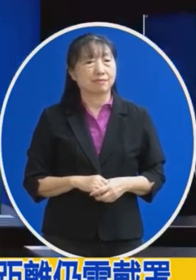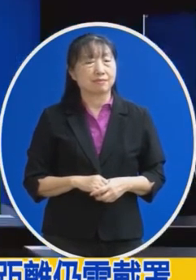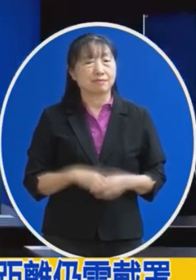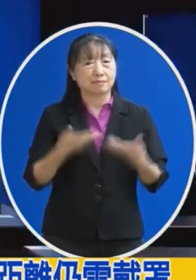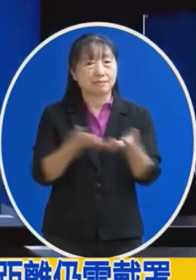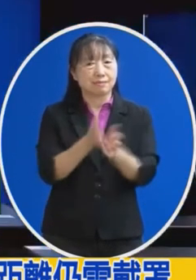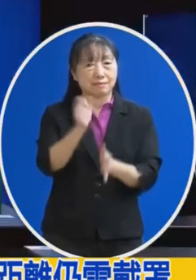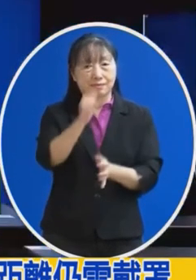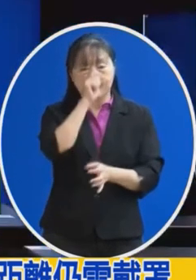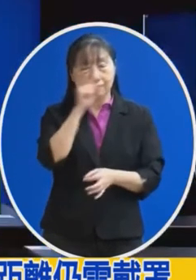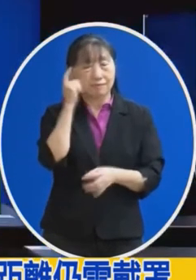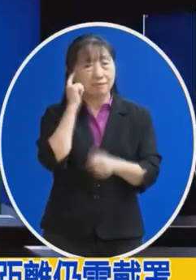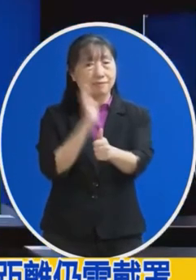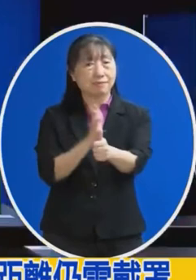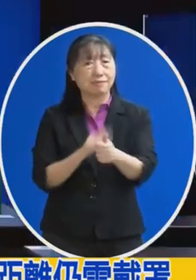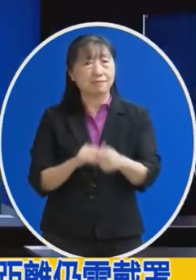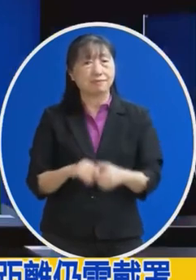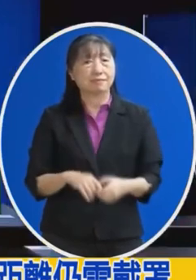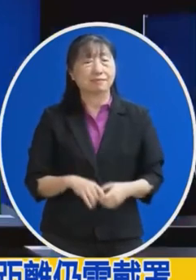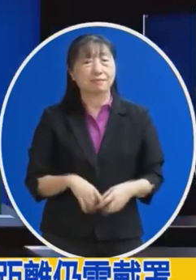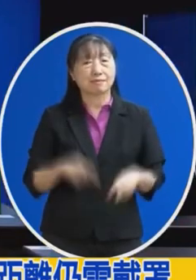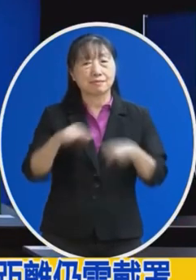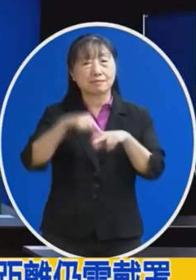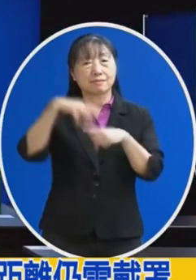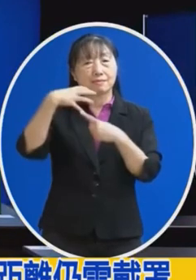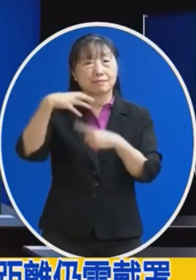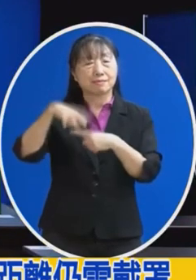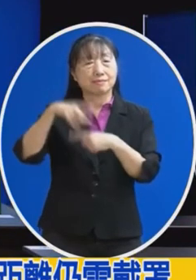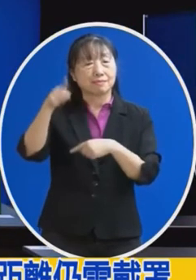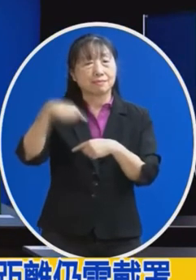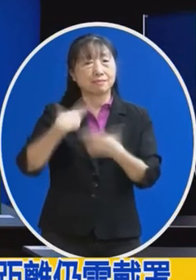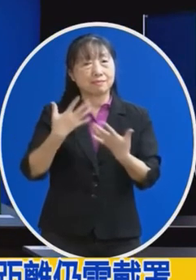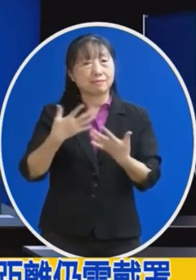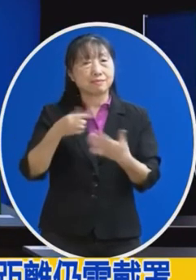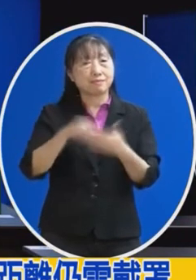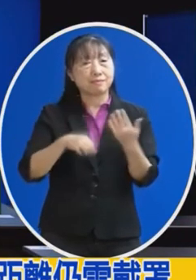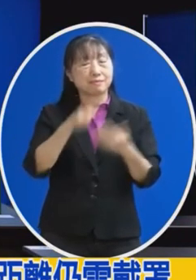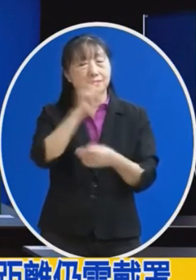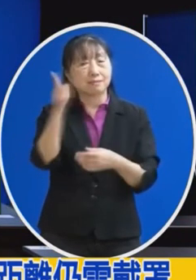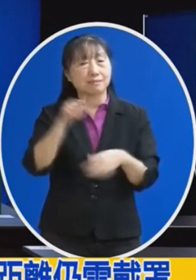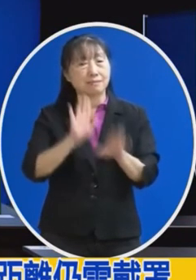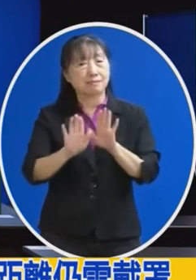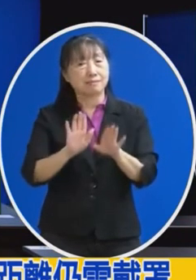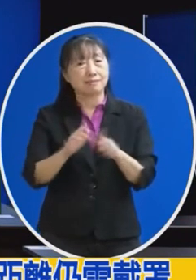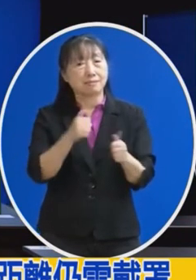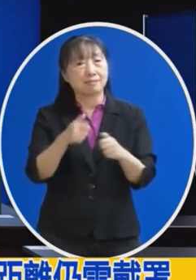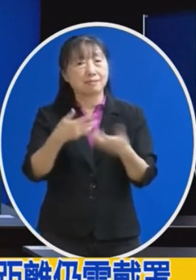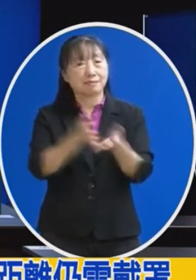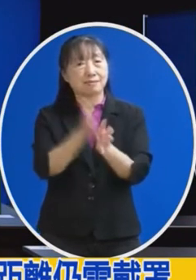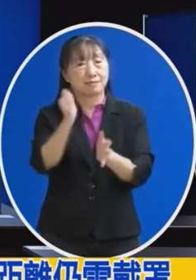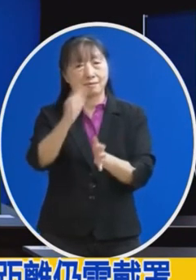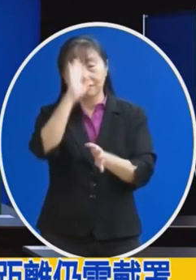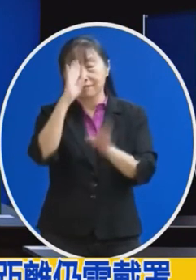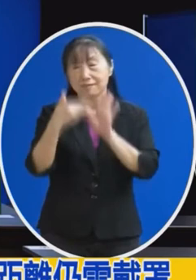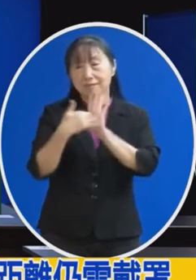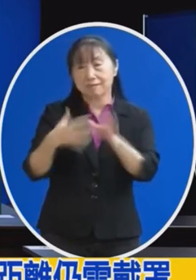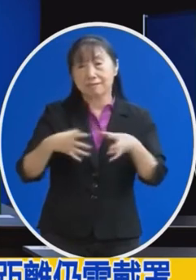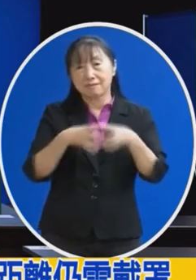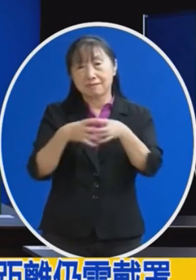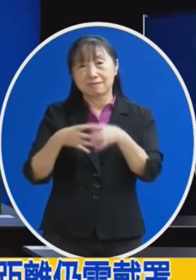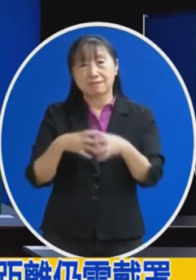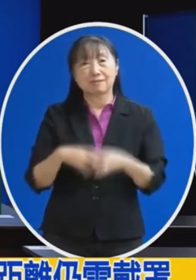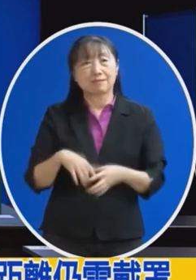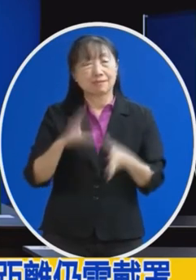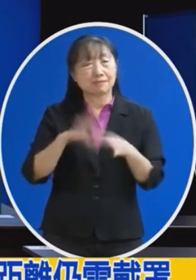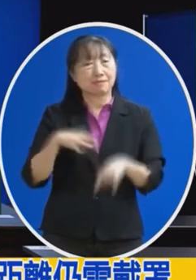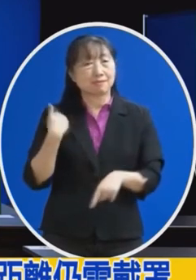部长好，想请教一下延续金钟的部分，这个知名导演也说啊，感谢部长的防疫肯定团队，那想